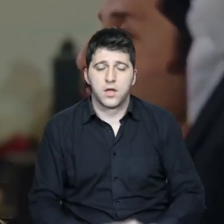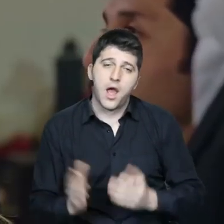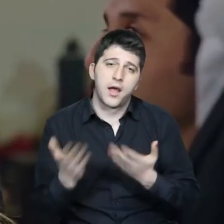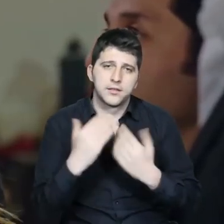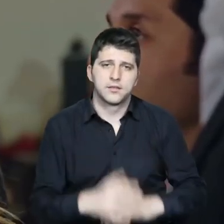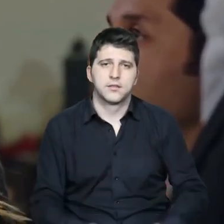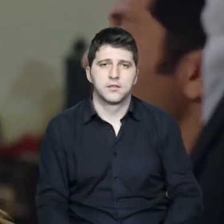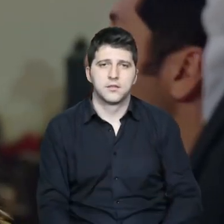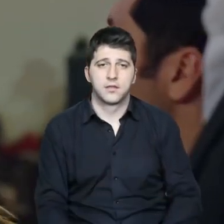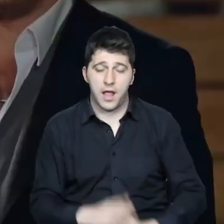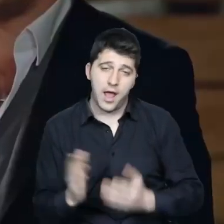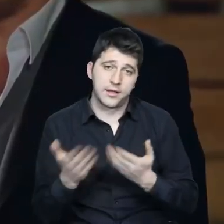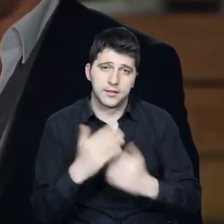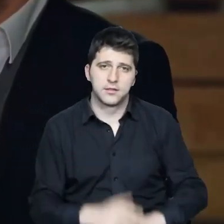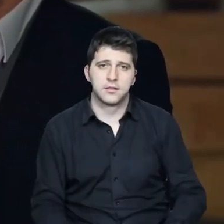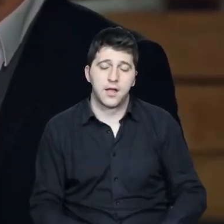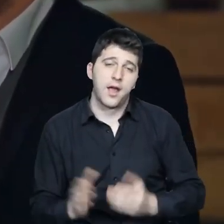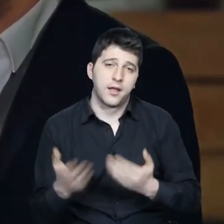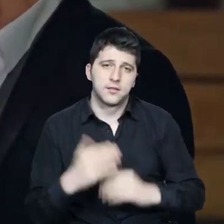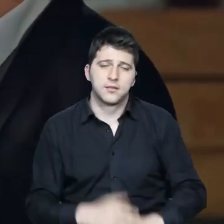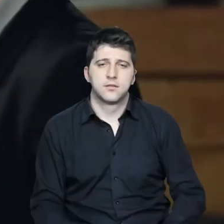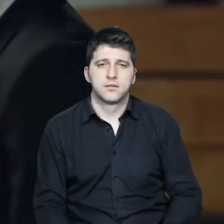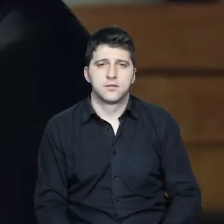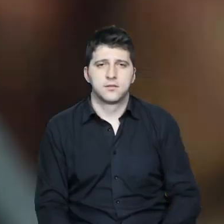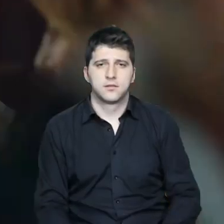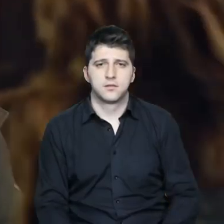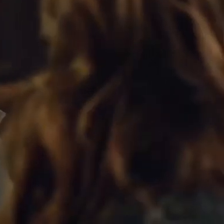Hadi. Hadi. Hadi.